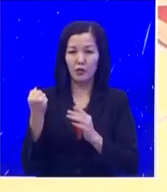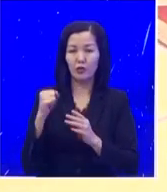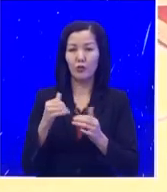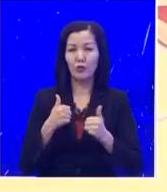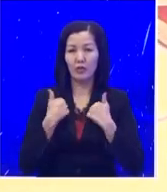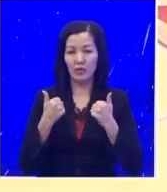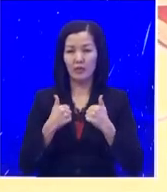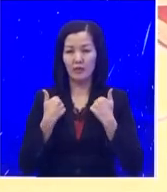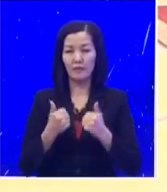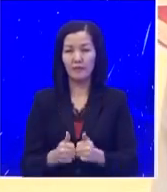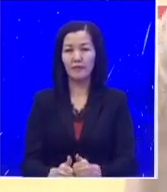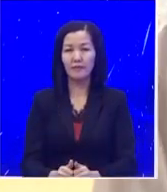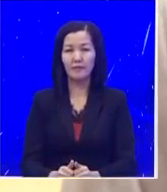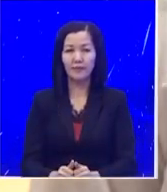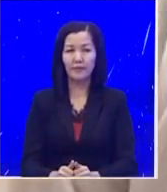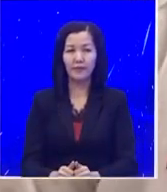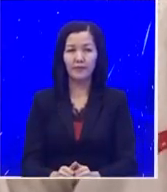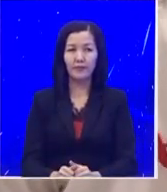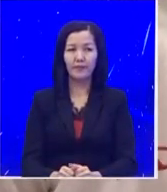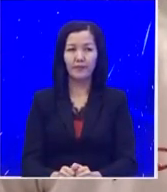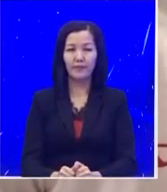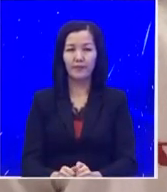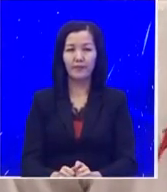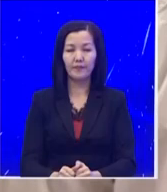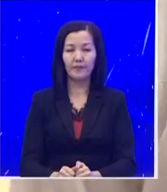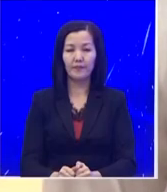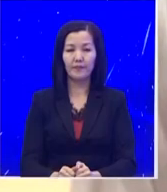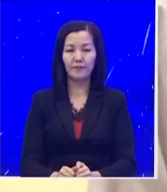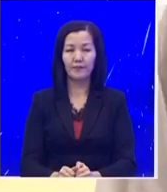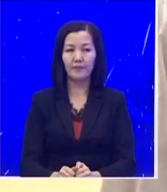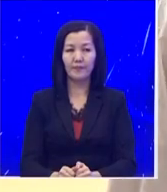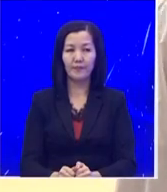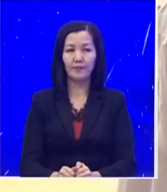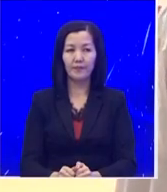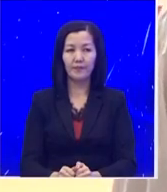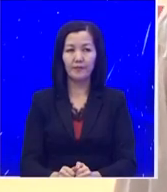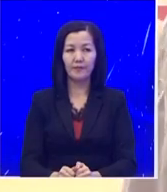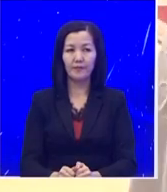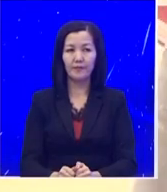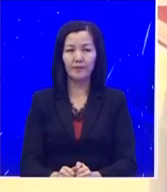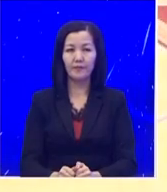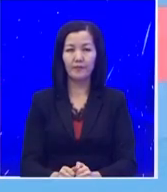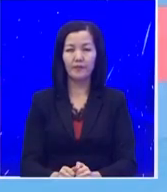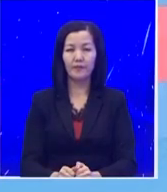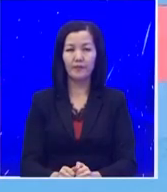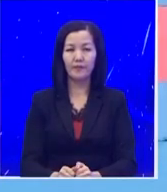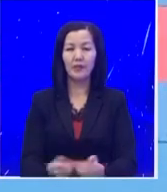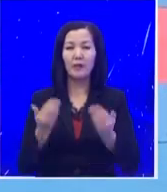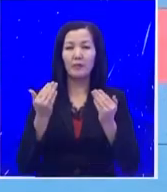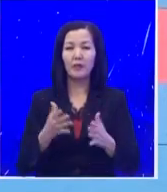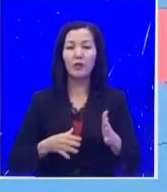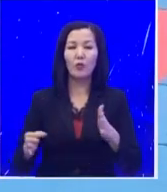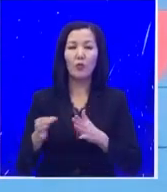қалай болады, соны ары қарай соларға қарсы ойлап отудың амалын іздестіреміз. Биылғы